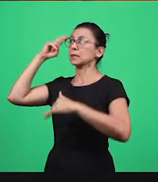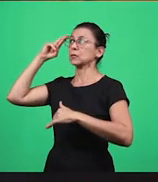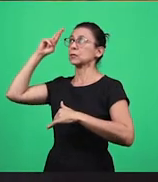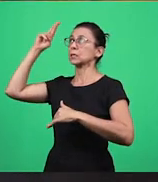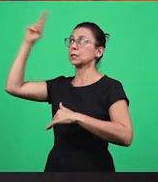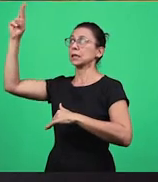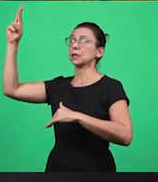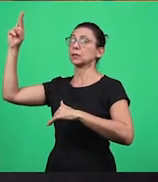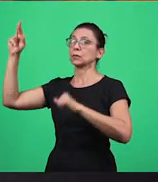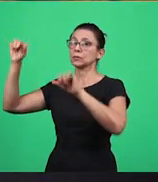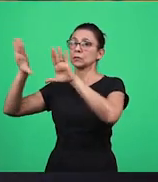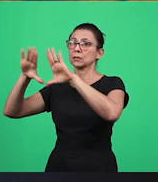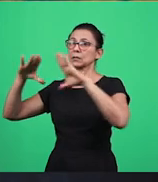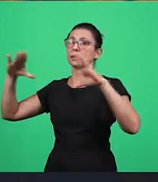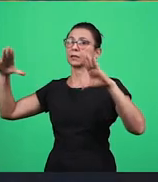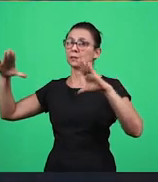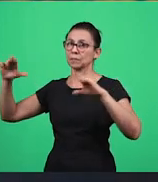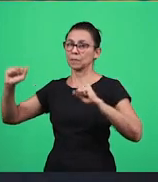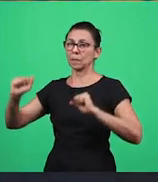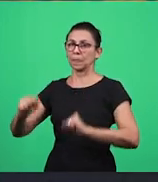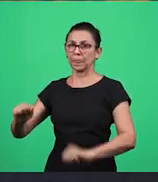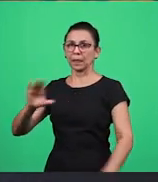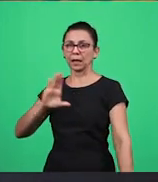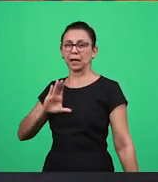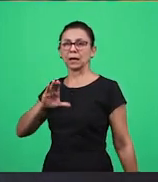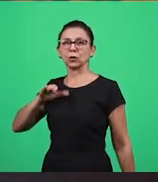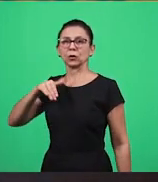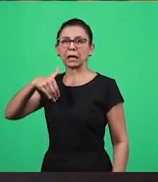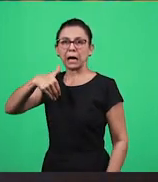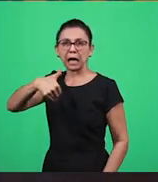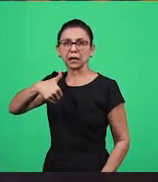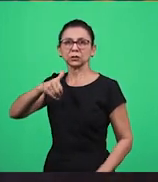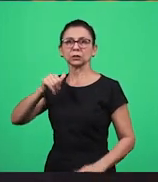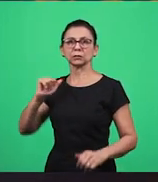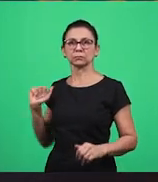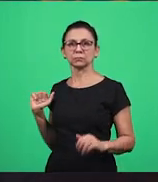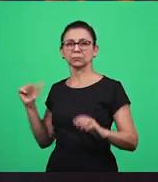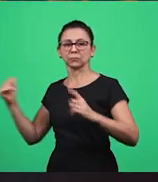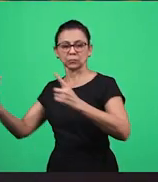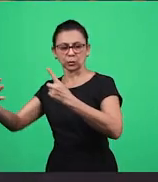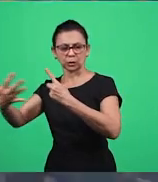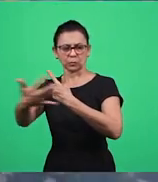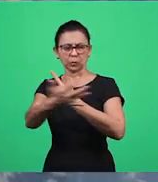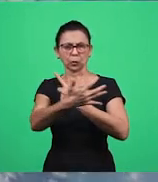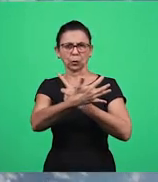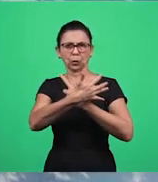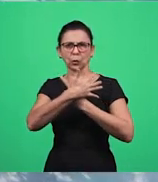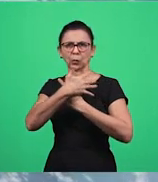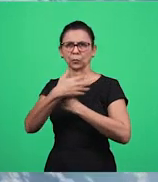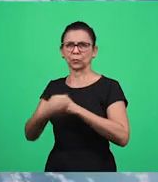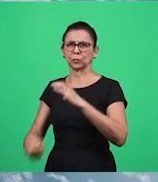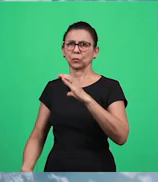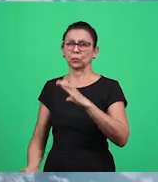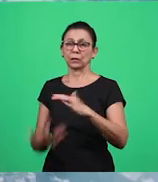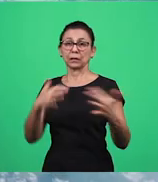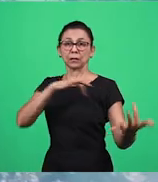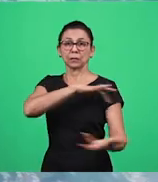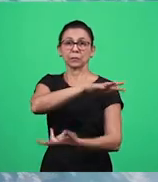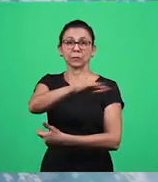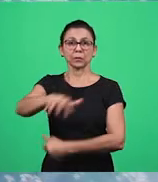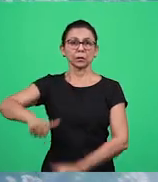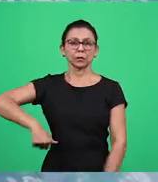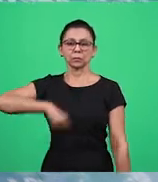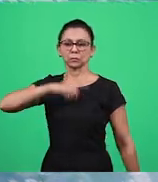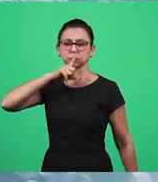Господь пробудился, как храбрый, чтобы защитить нас.